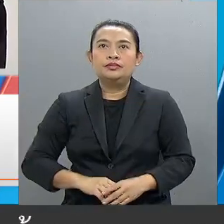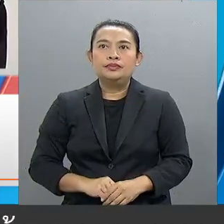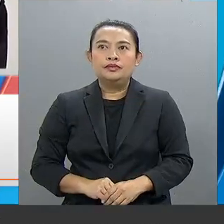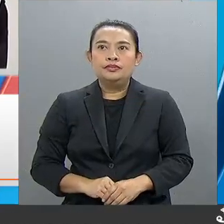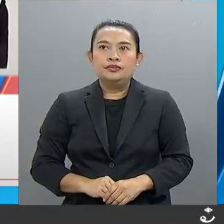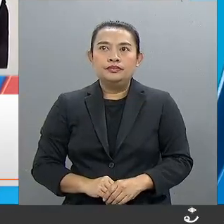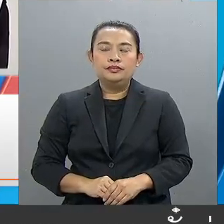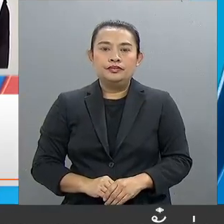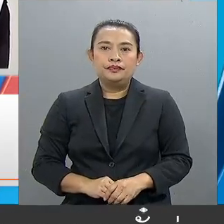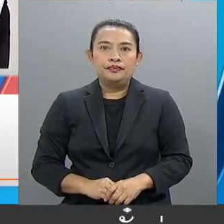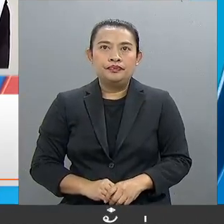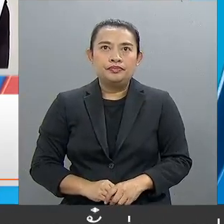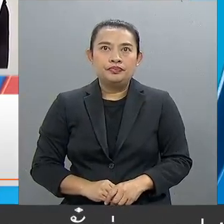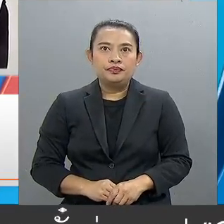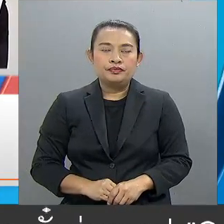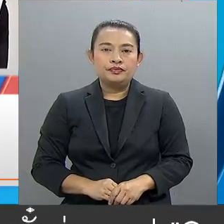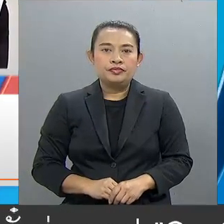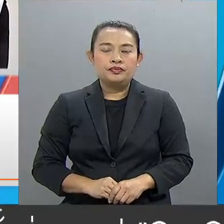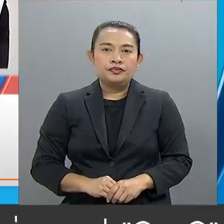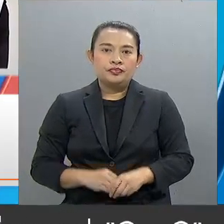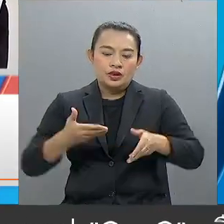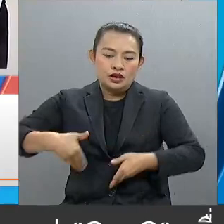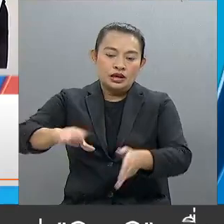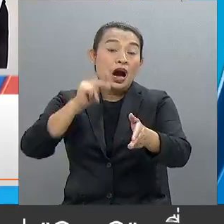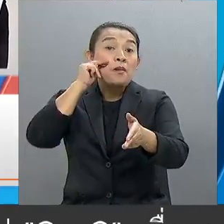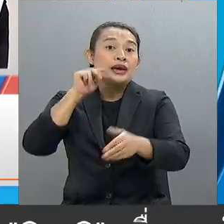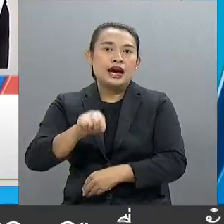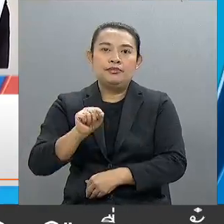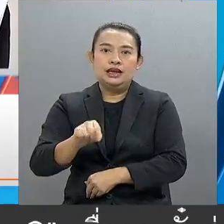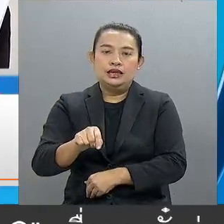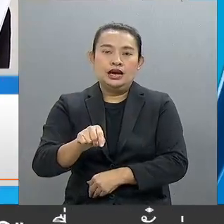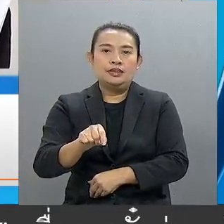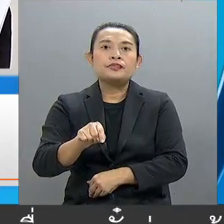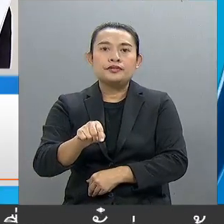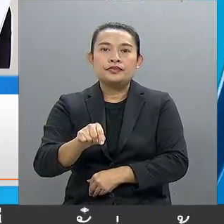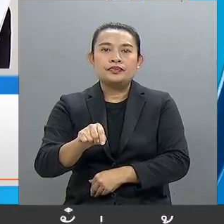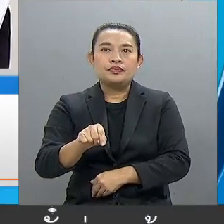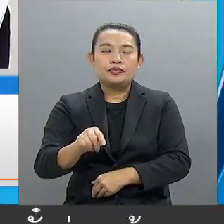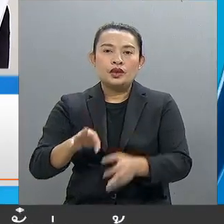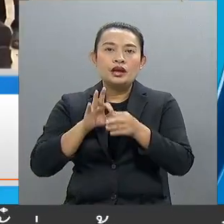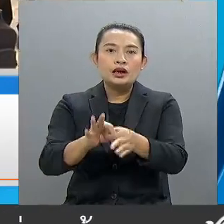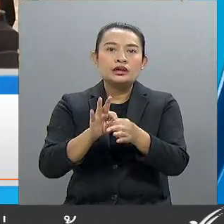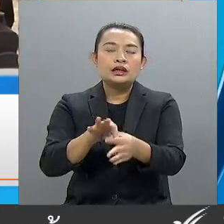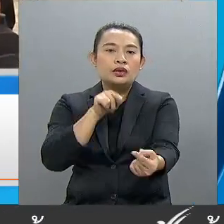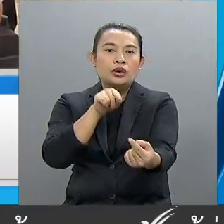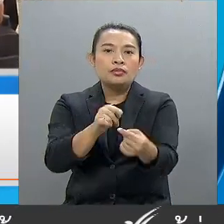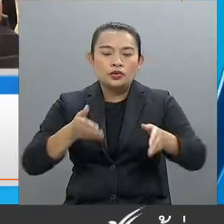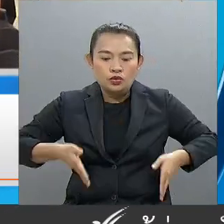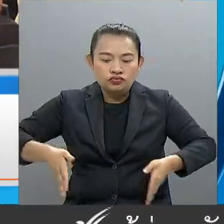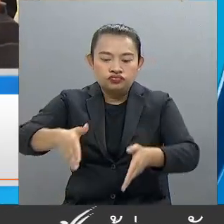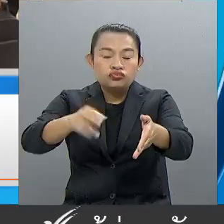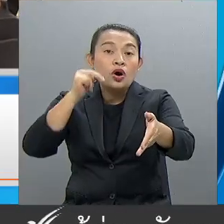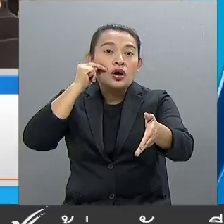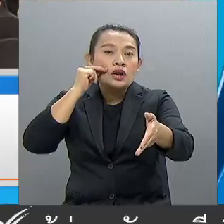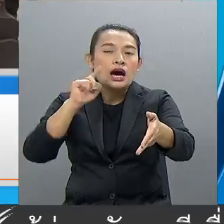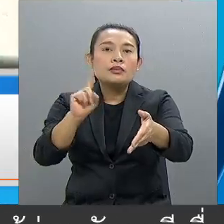จากบางแม่น้ำบางขาวนะเป็นส่วนหนึ่งนะครับของคลองระบายใหญ่ชัยนาทป่าสักสาม